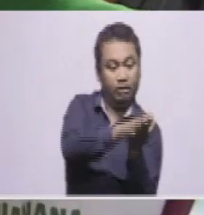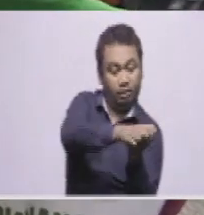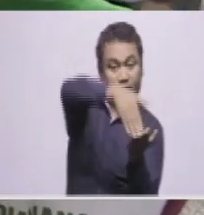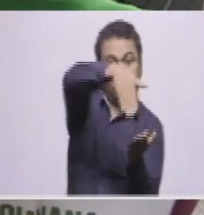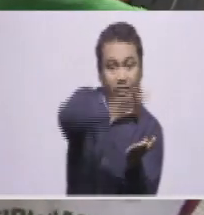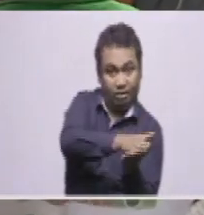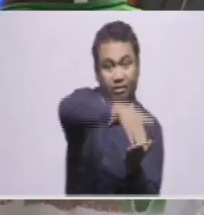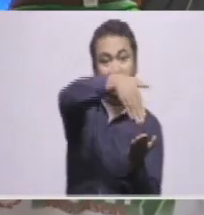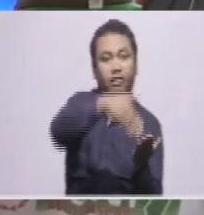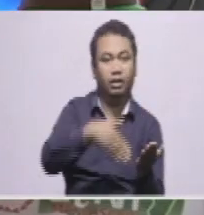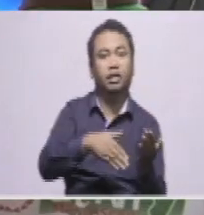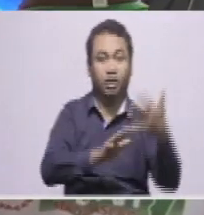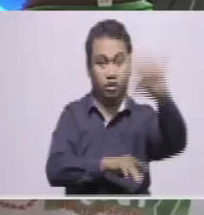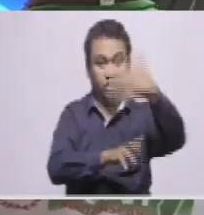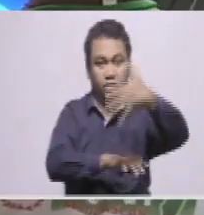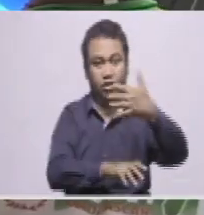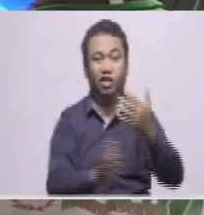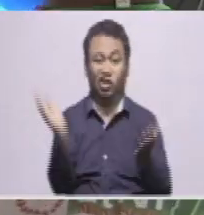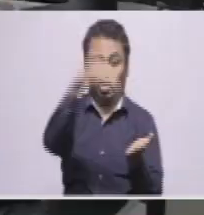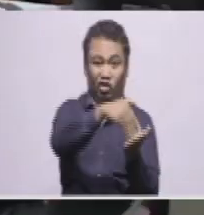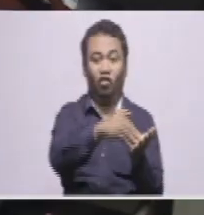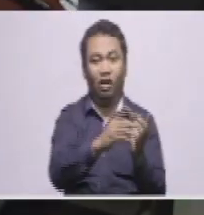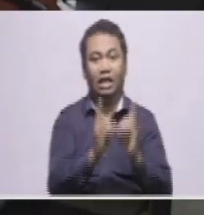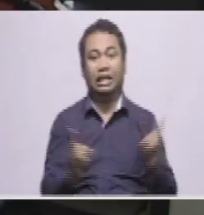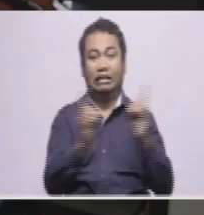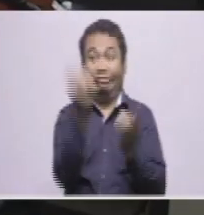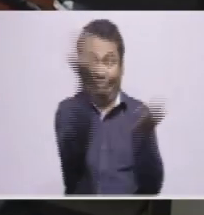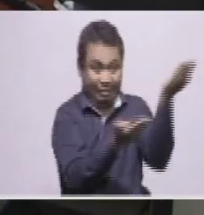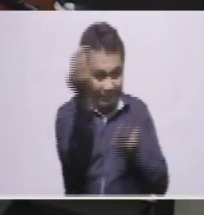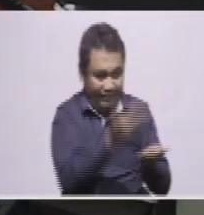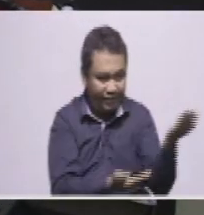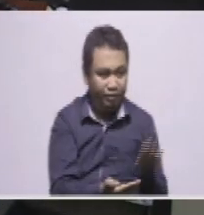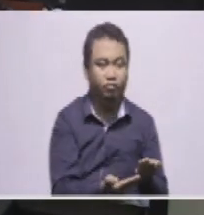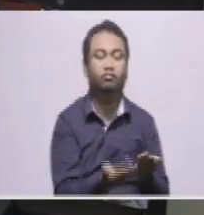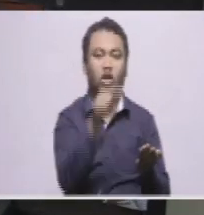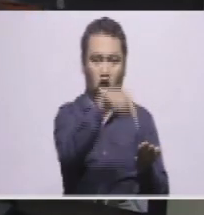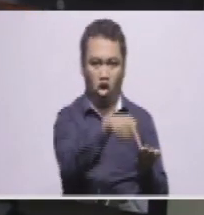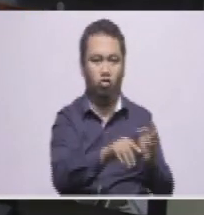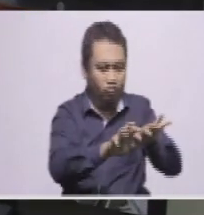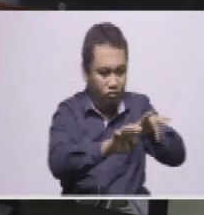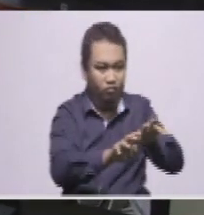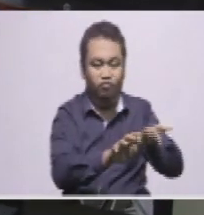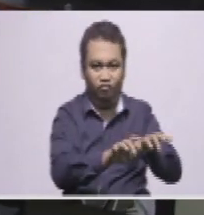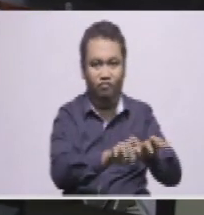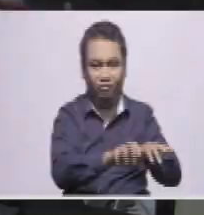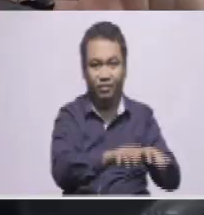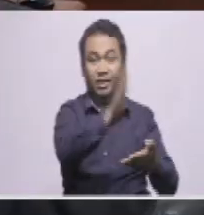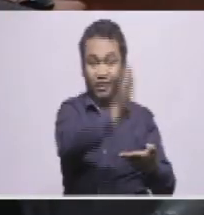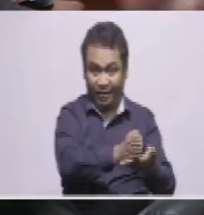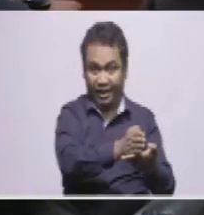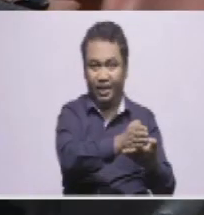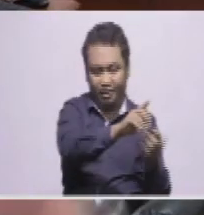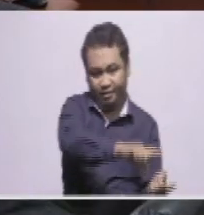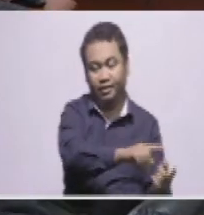avy rehefa zay procès verbal scane izay dia vadika atsy amin'ny